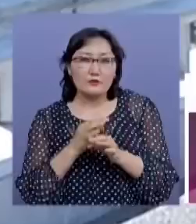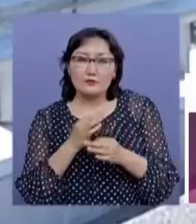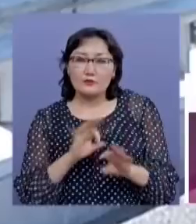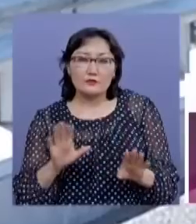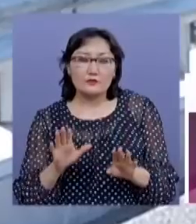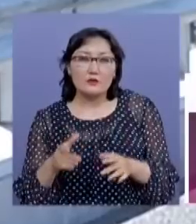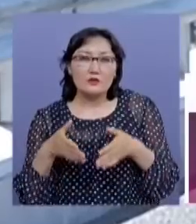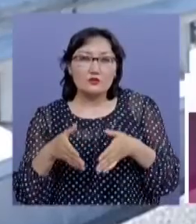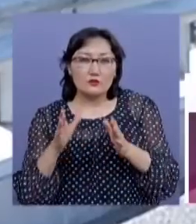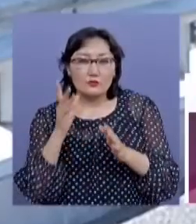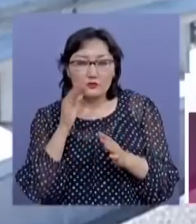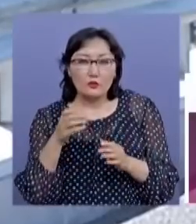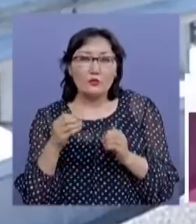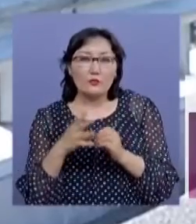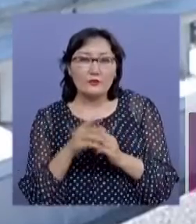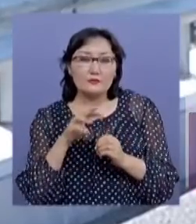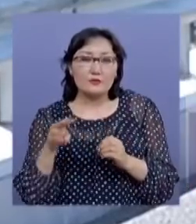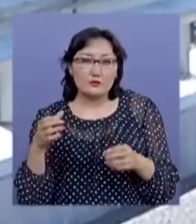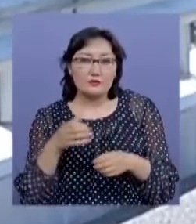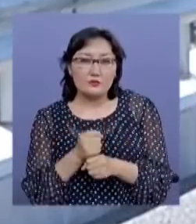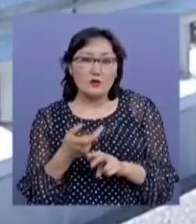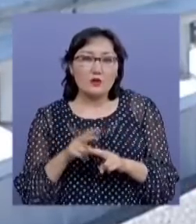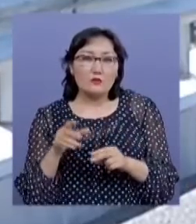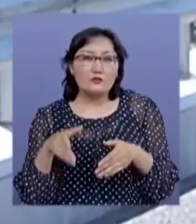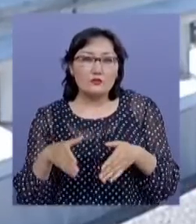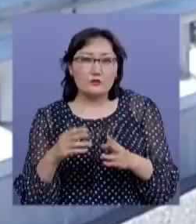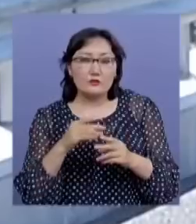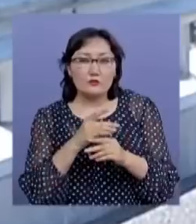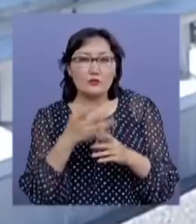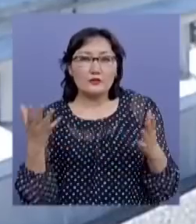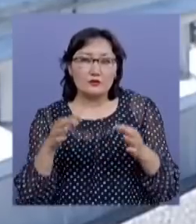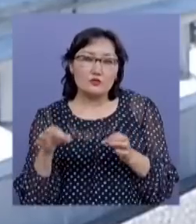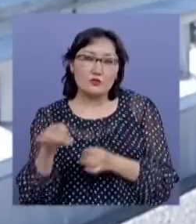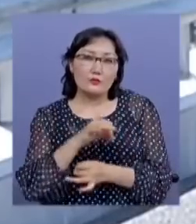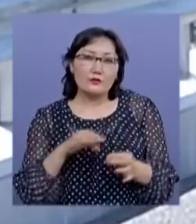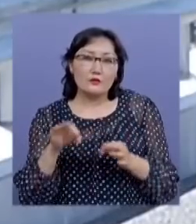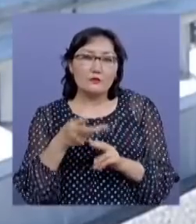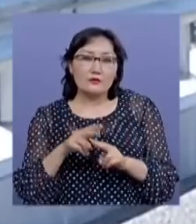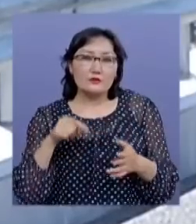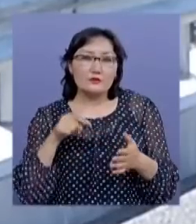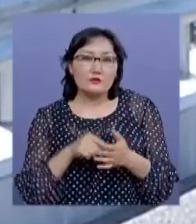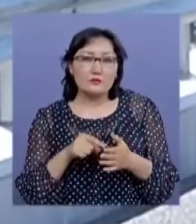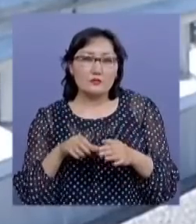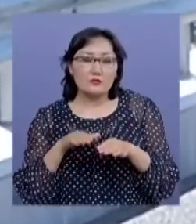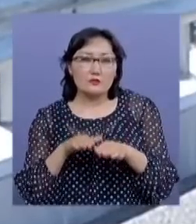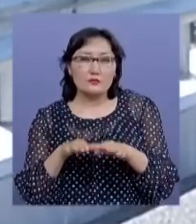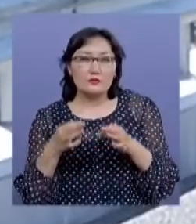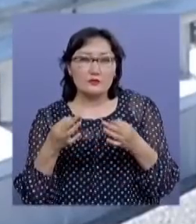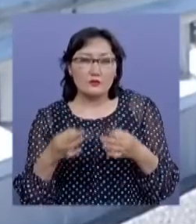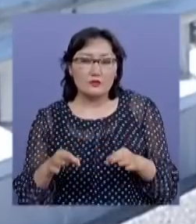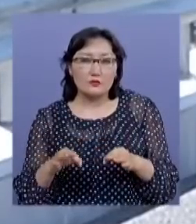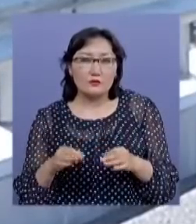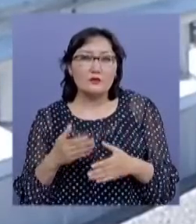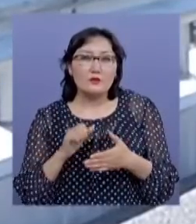және жолдағы уақытты 15 минутқа қысқартады. Бұл жол торабы үлкен жоба. Ол біздің қаламыздағы көлік кептелісін азайтуға